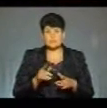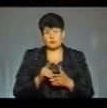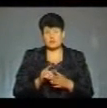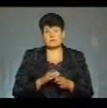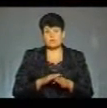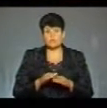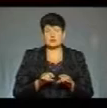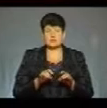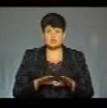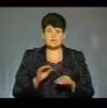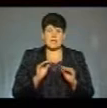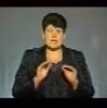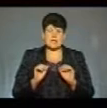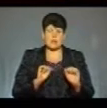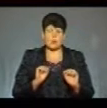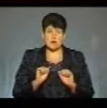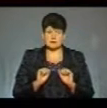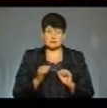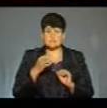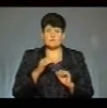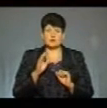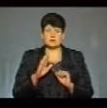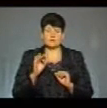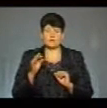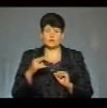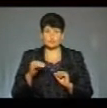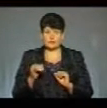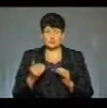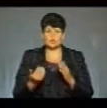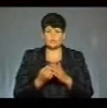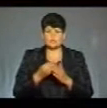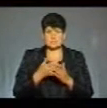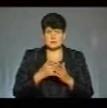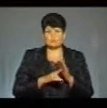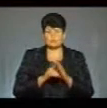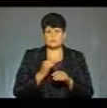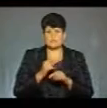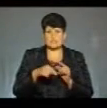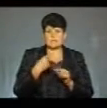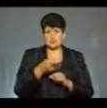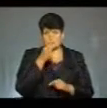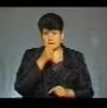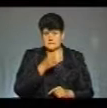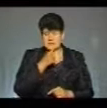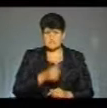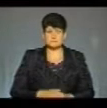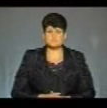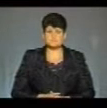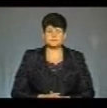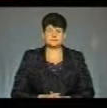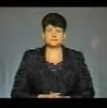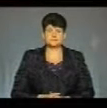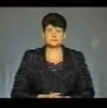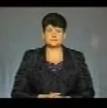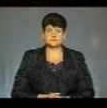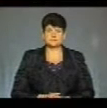виконати рішення регулятора. Як сказав Володимир Водовіз, нові тарифи вступлять в дію з наступного місяця. Марія Котенко, Марта